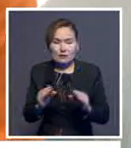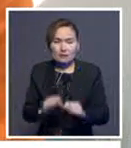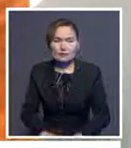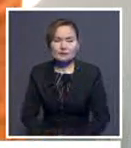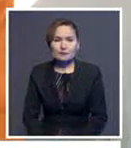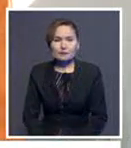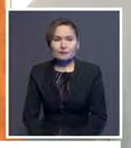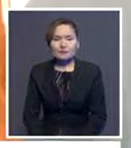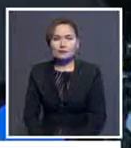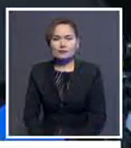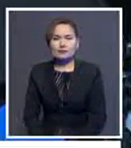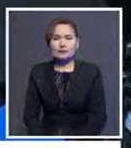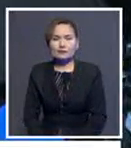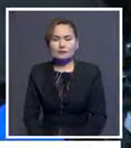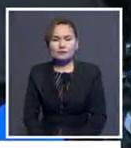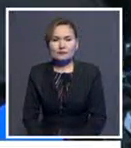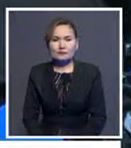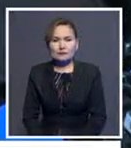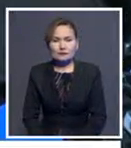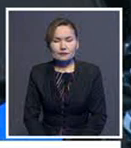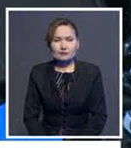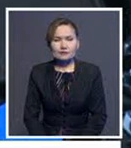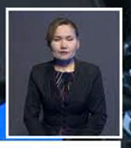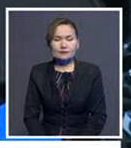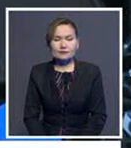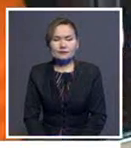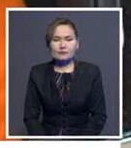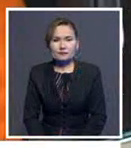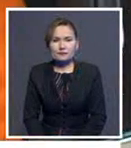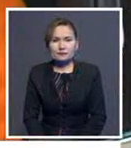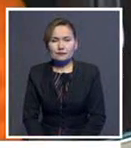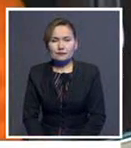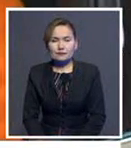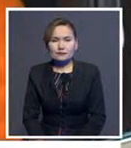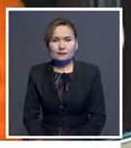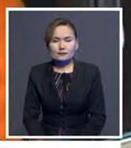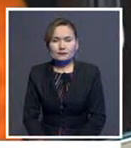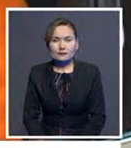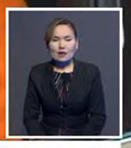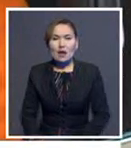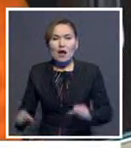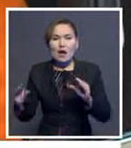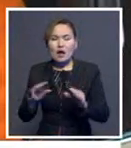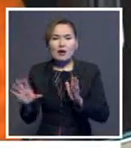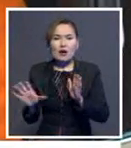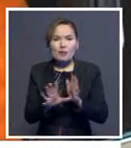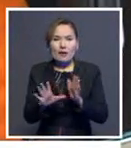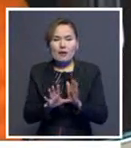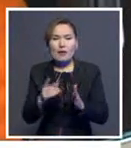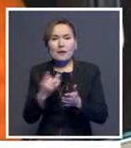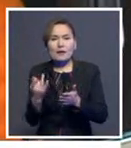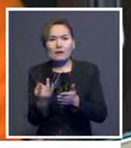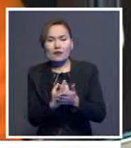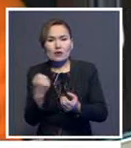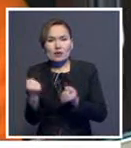в эту машину, да, в электромобиль, во-первых, звука нету, шума никакого нету, да. Электромобильге алғаш отырғанда оның